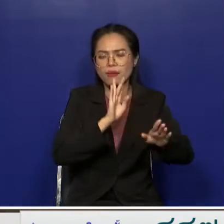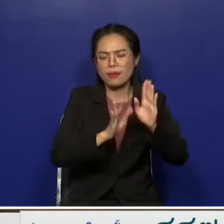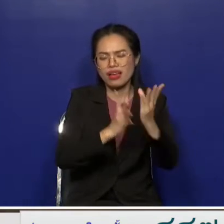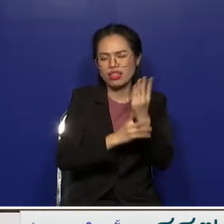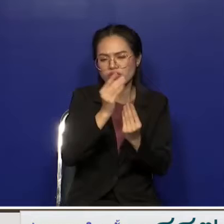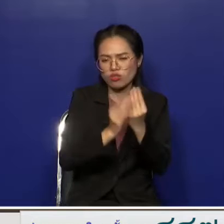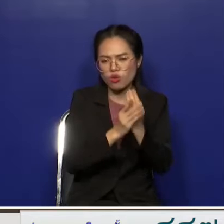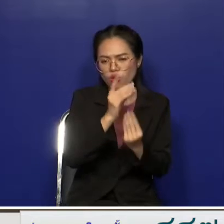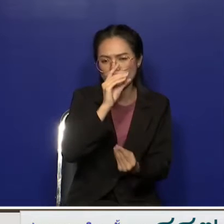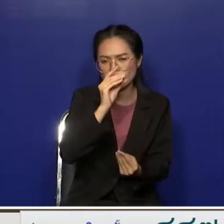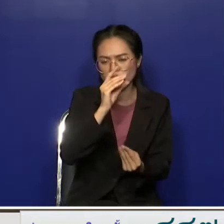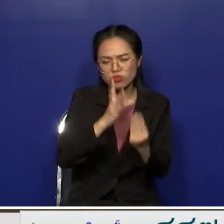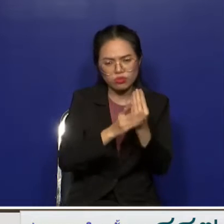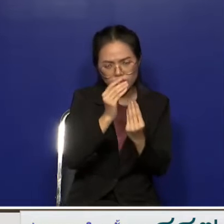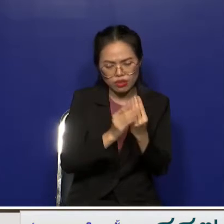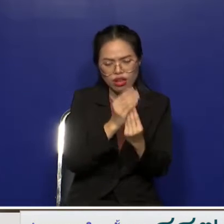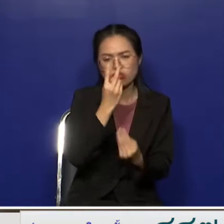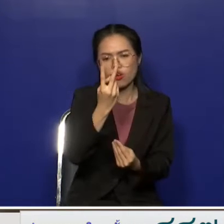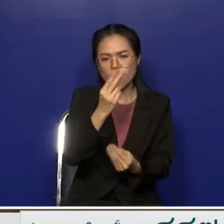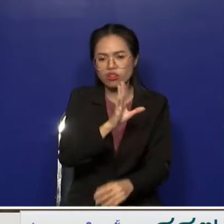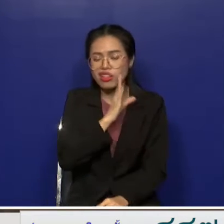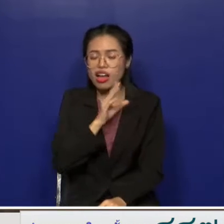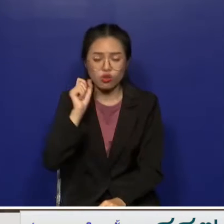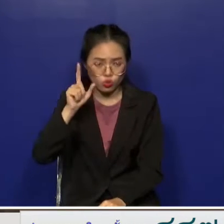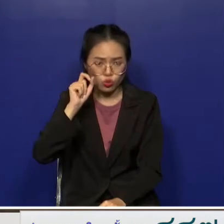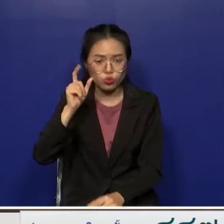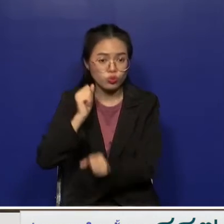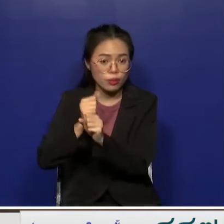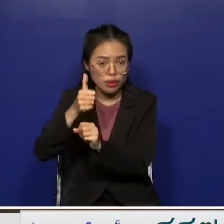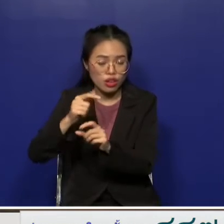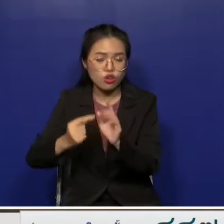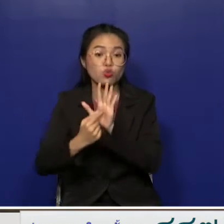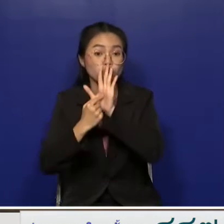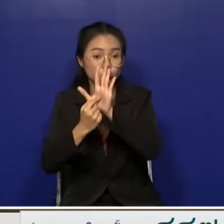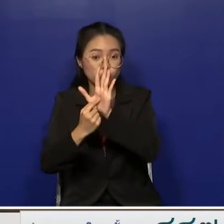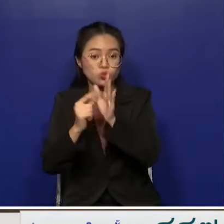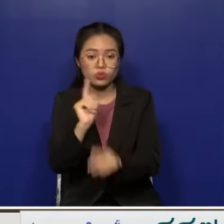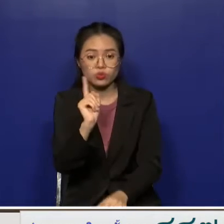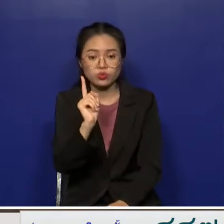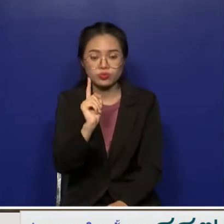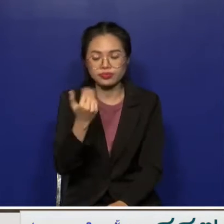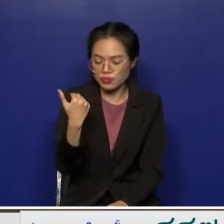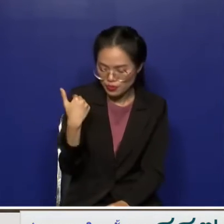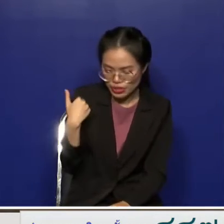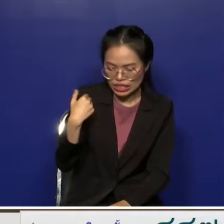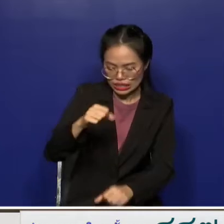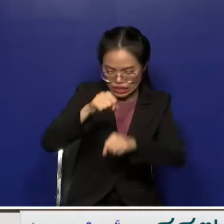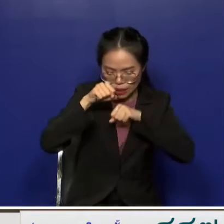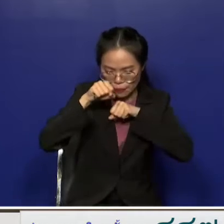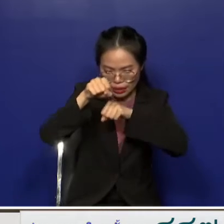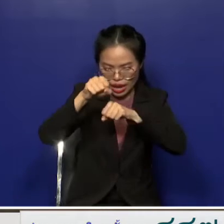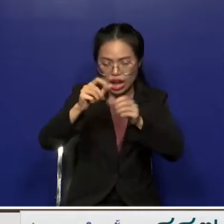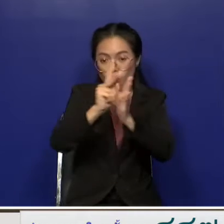าห์นะครับแต่ถ้าเป็นกรณีเร่งด่วนทำได้ครับอย่างเช่นบางกรณีครับที่มีการประกาศกฎหม